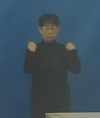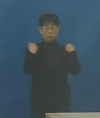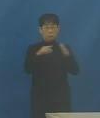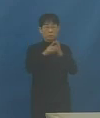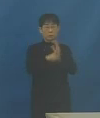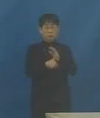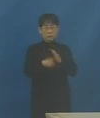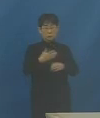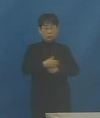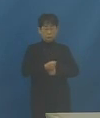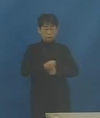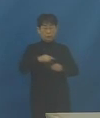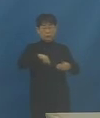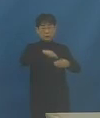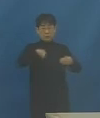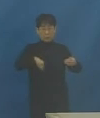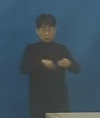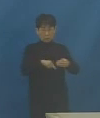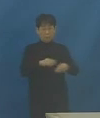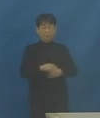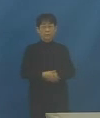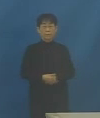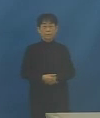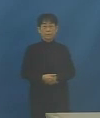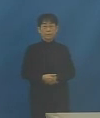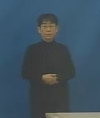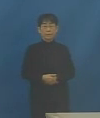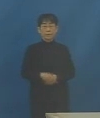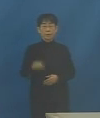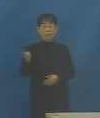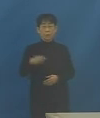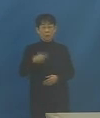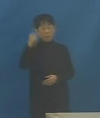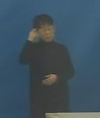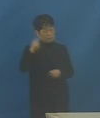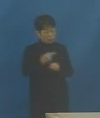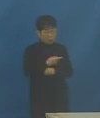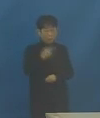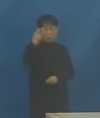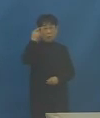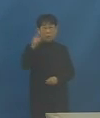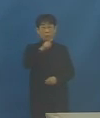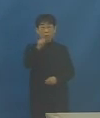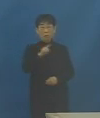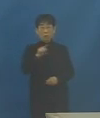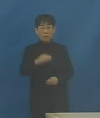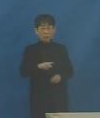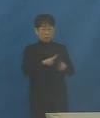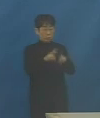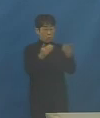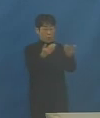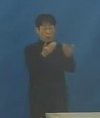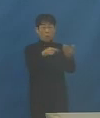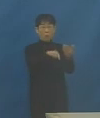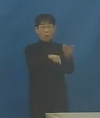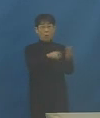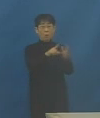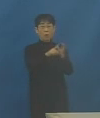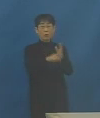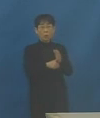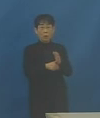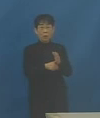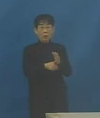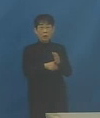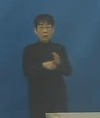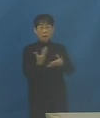であるとかでまぁ意外に思われるかもしれませんがあの特小学校なんかは雑巾